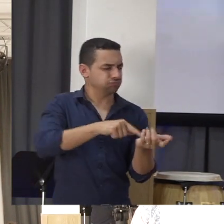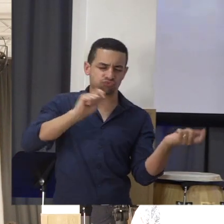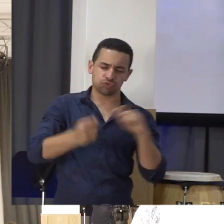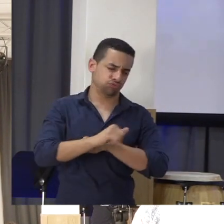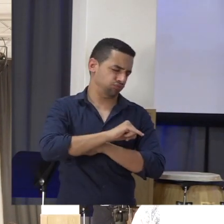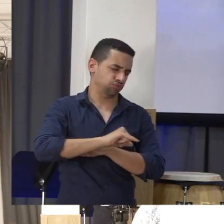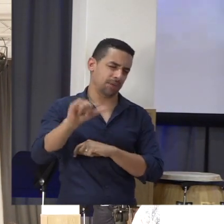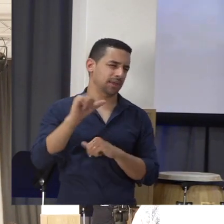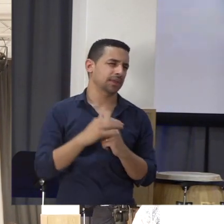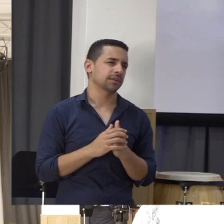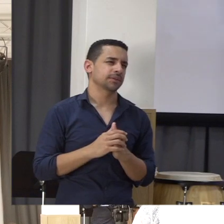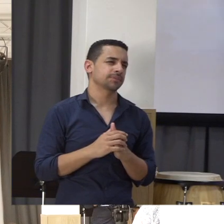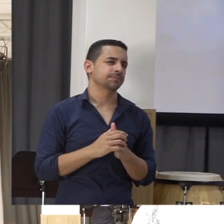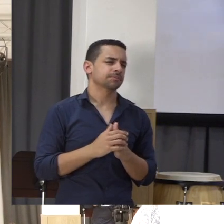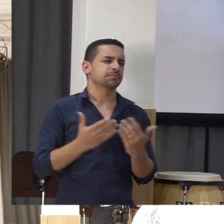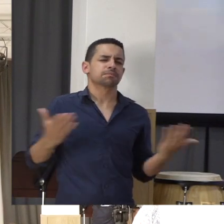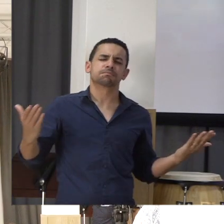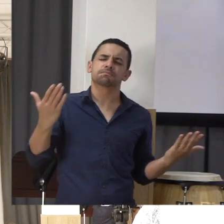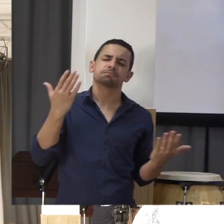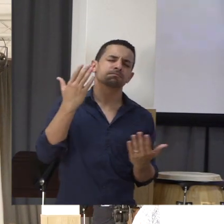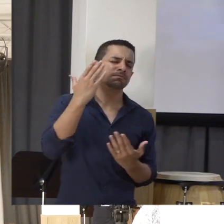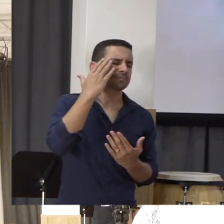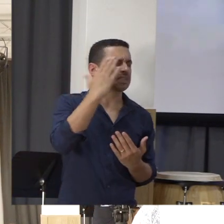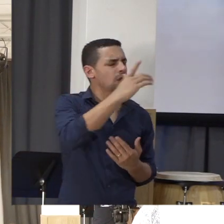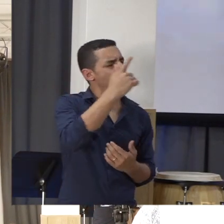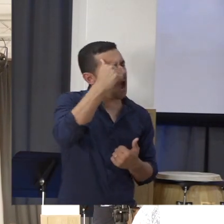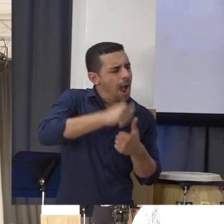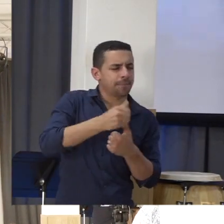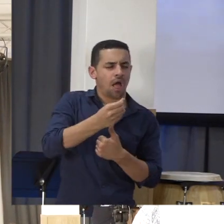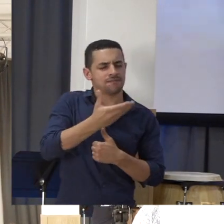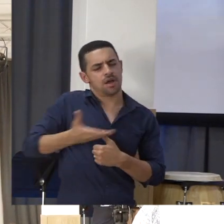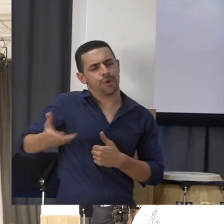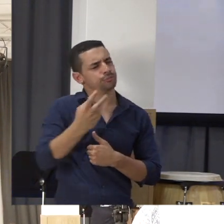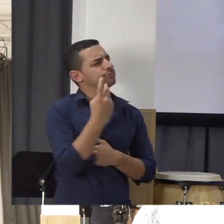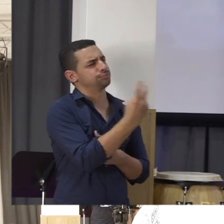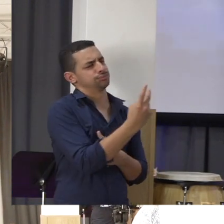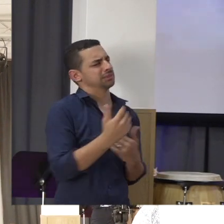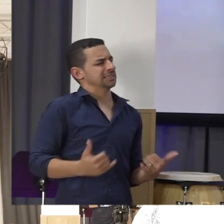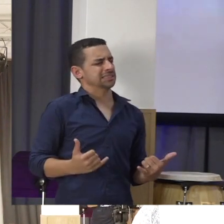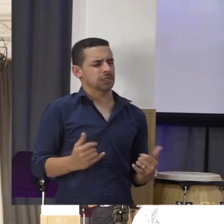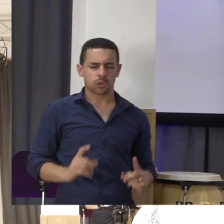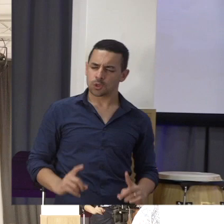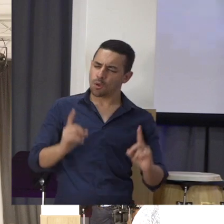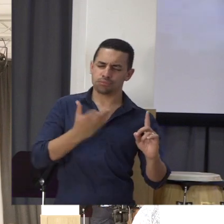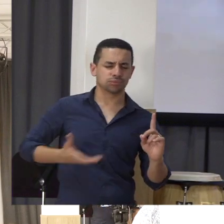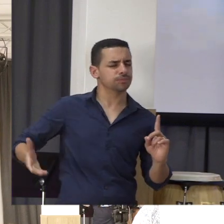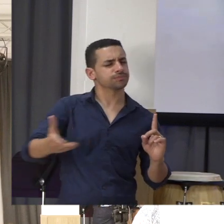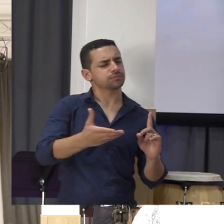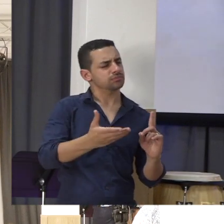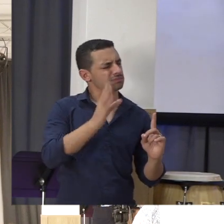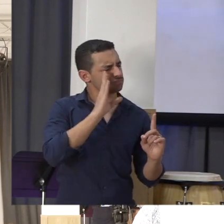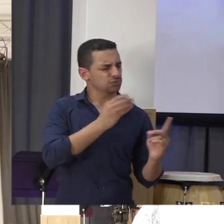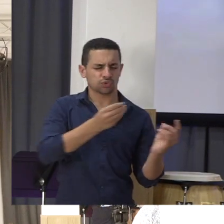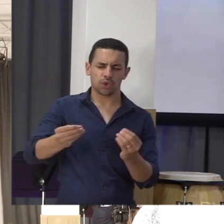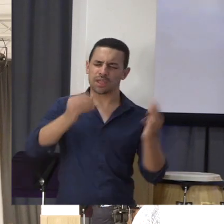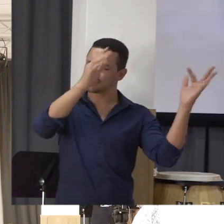changera jamais. Alors souviens-toi de tes enfants, ici présents. Debout ce matin, mon Dieu, remplis-les